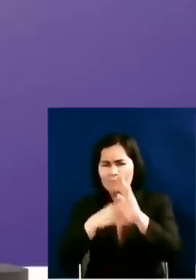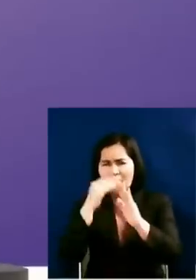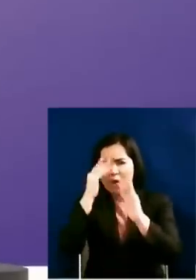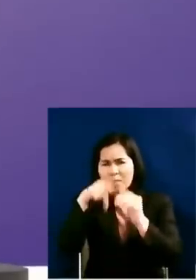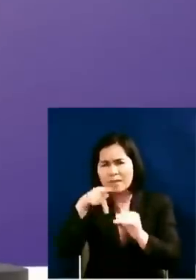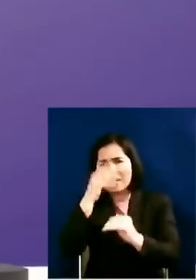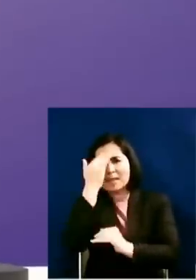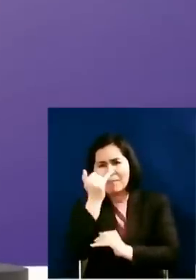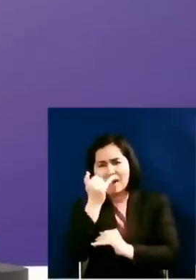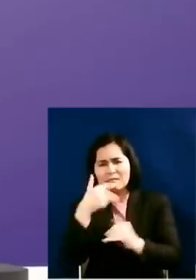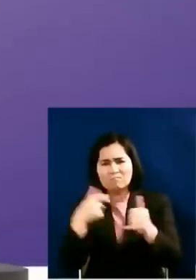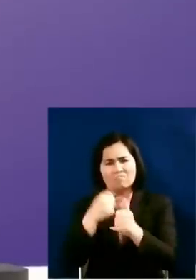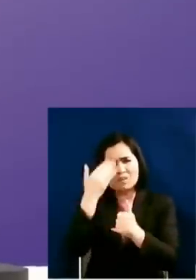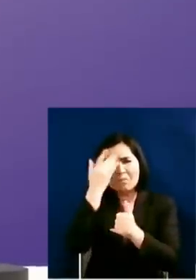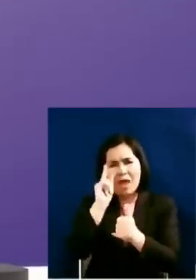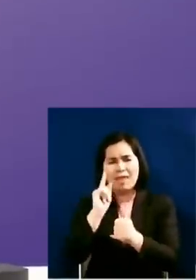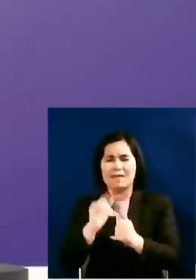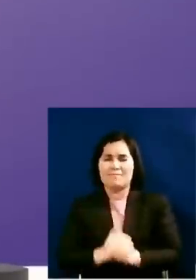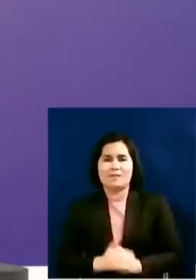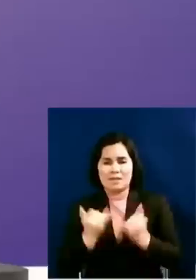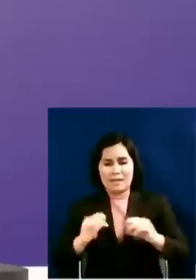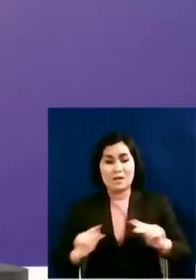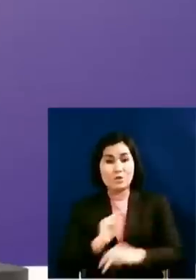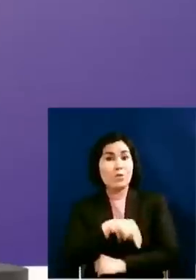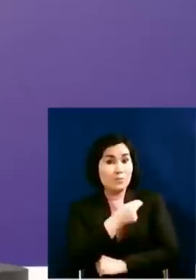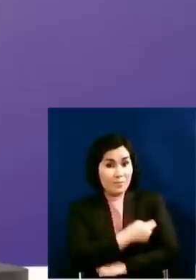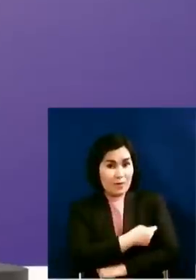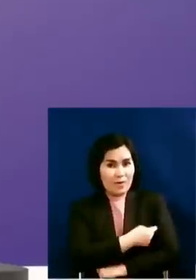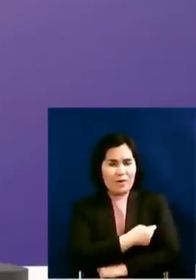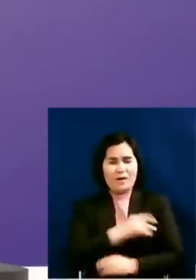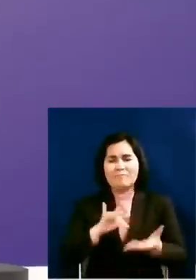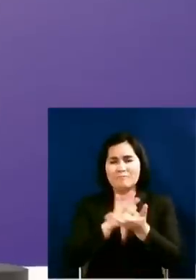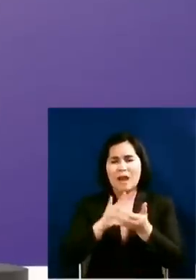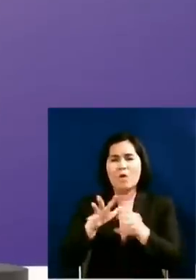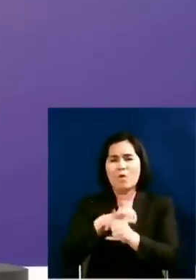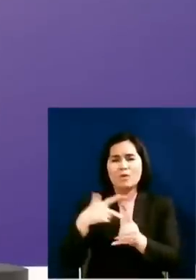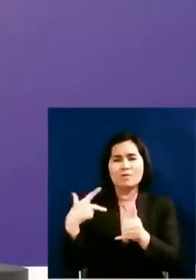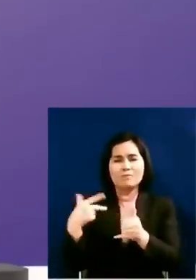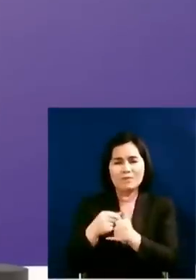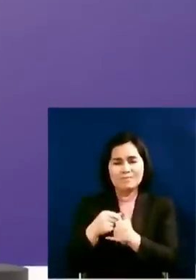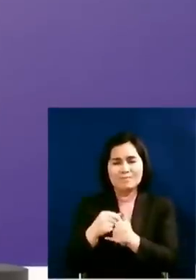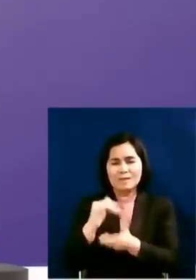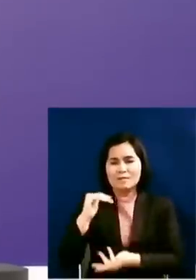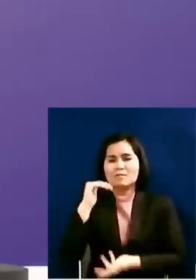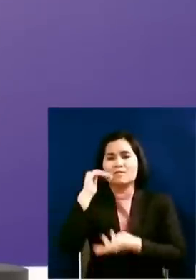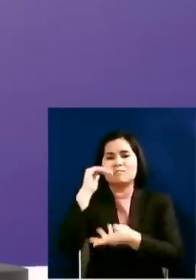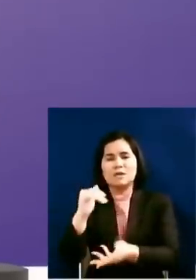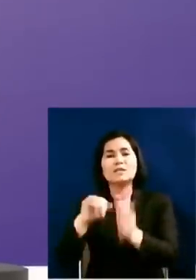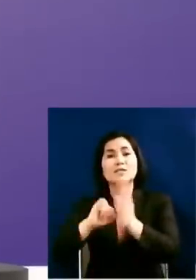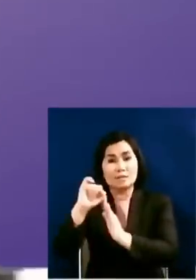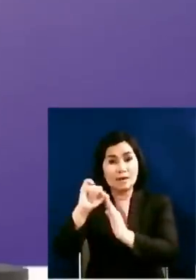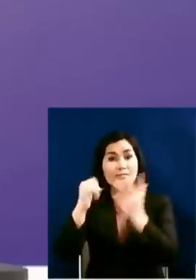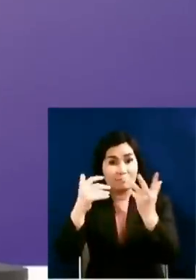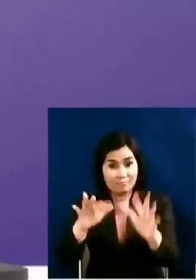ว่าทางกระทรวงสาธารณสุขนะครับทางส่วนกลางได้จัดส่งวัคซีนไปให้กับทางจังหวัดเชียง